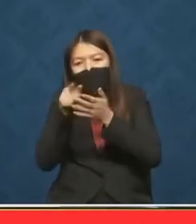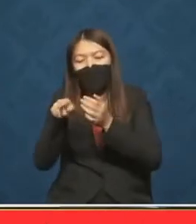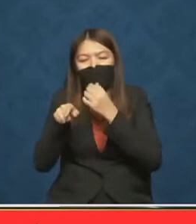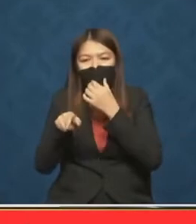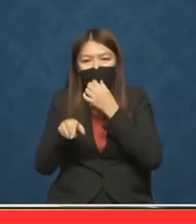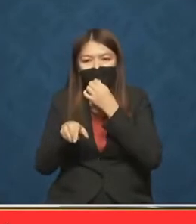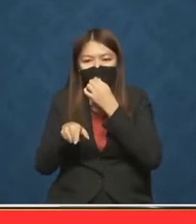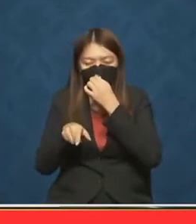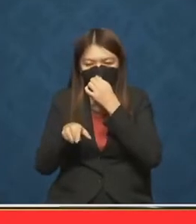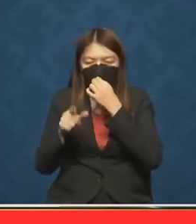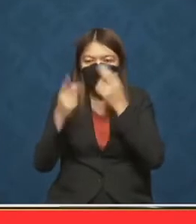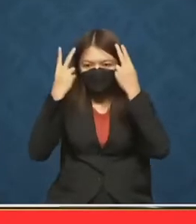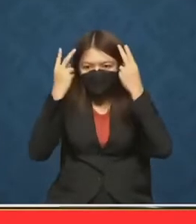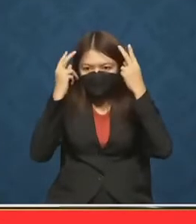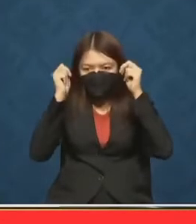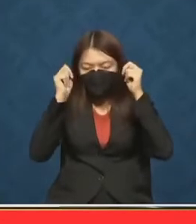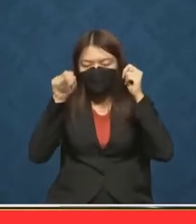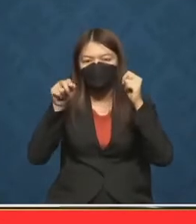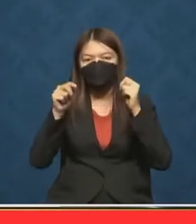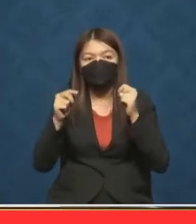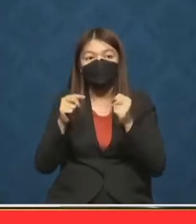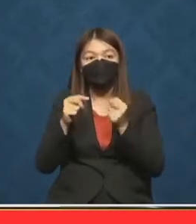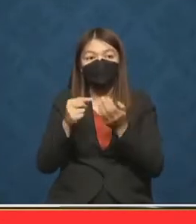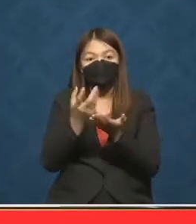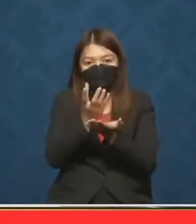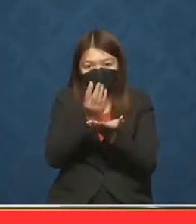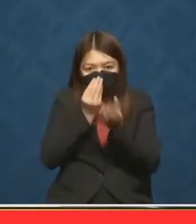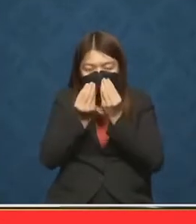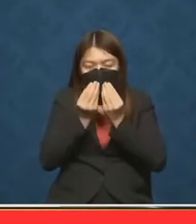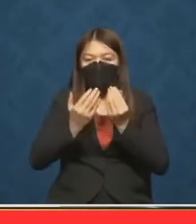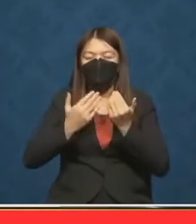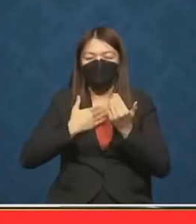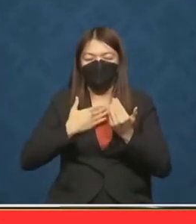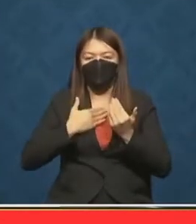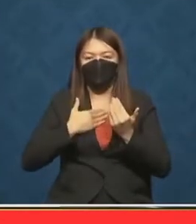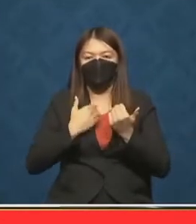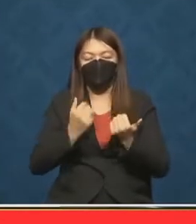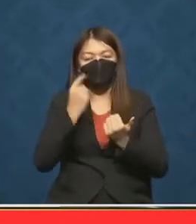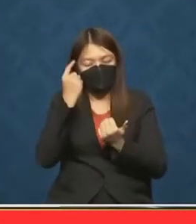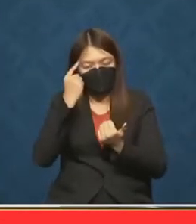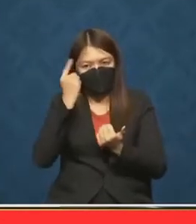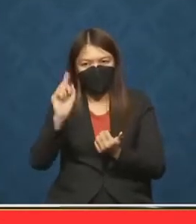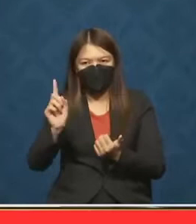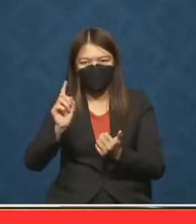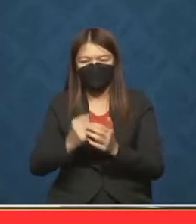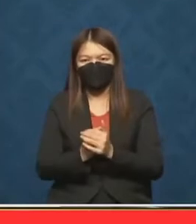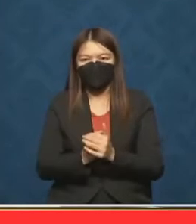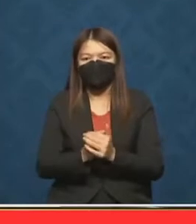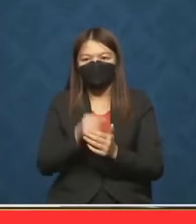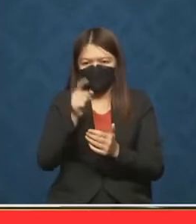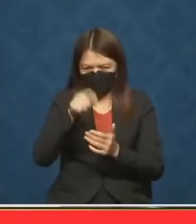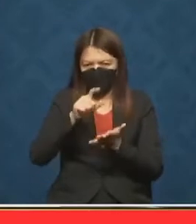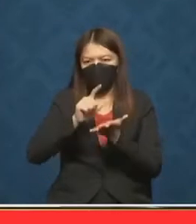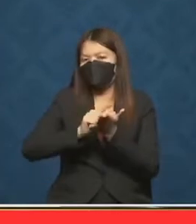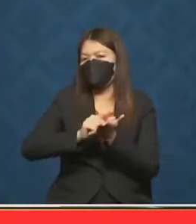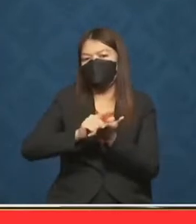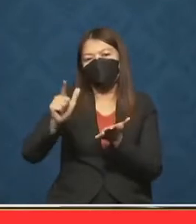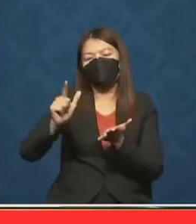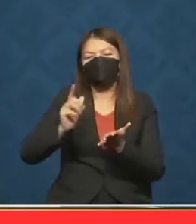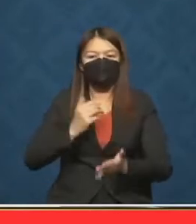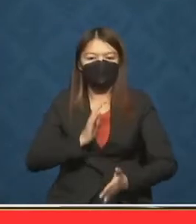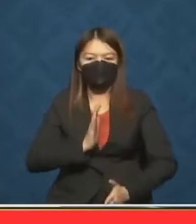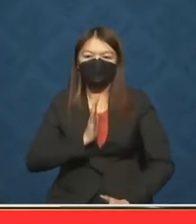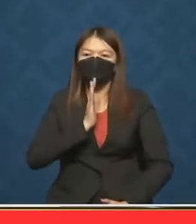ทการลบครับท่านในยกได้ฟังผมอภพิปลายวันนี้ทานจะคิดได้นะครัท่านต้องลาออกอย่สงางาม